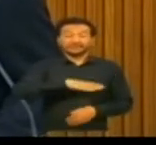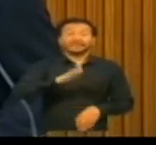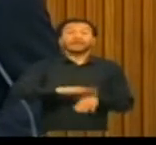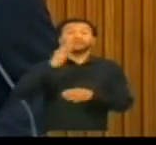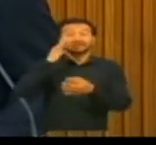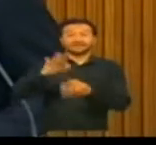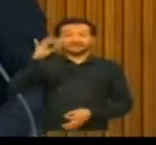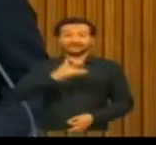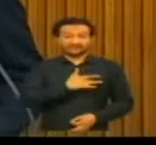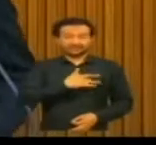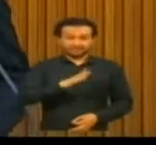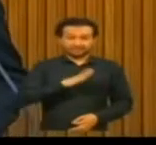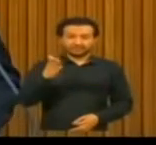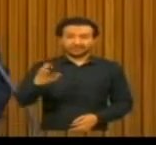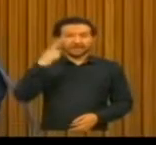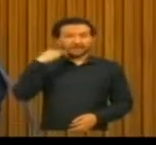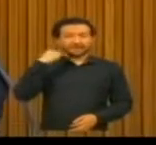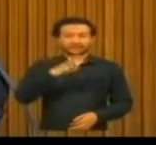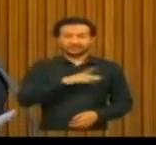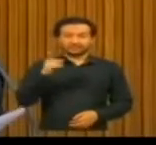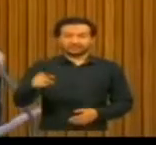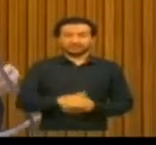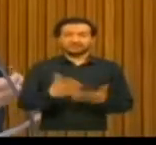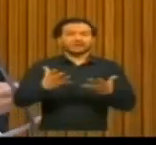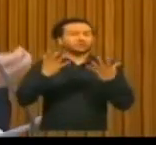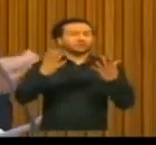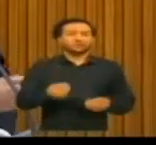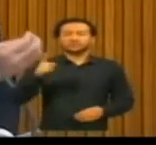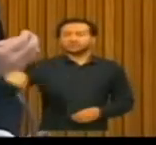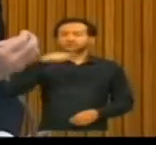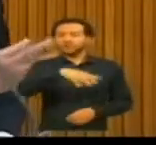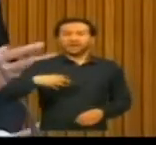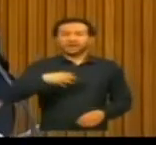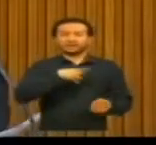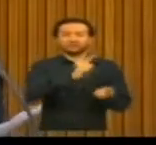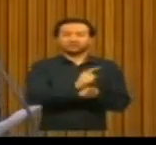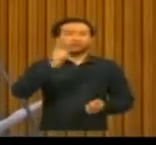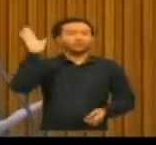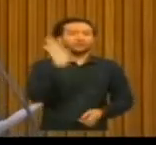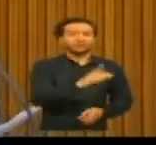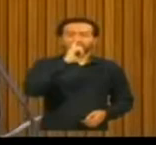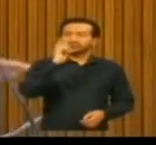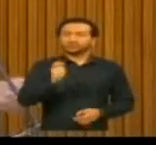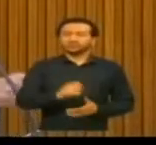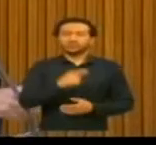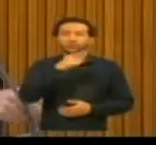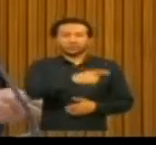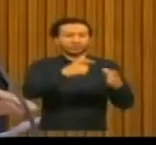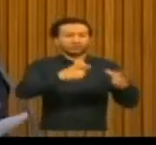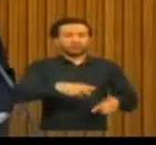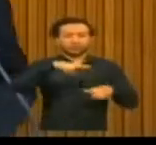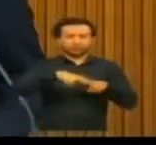insanlarda vicdan var mıdır? Ahlak var mıdır? Nasıl oluyor da siz bu anneleri copluyorsunuz? Orada